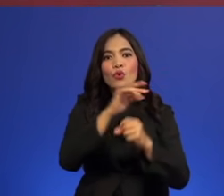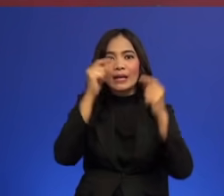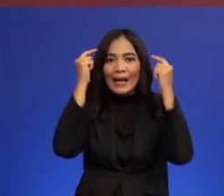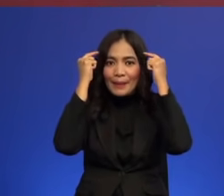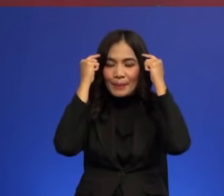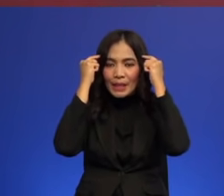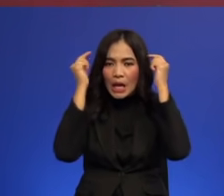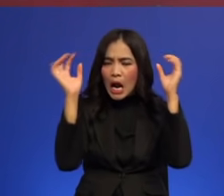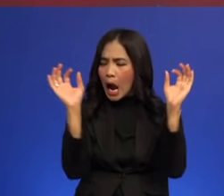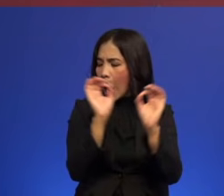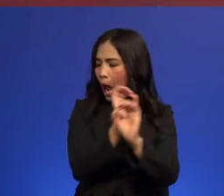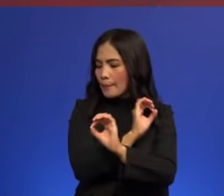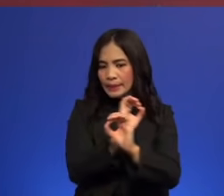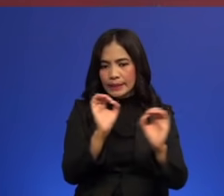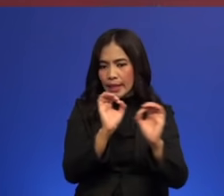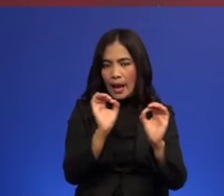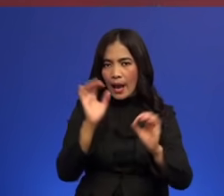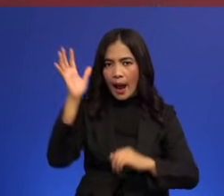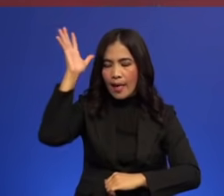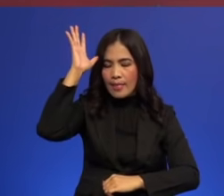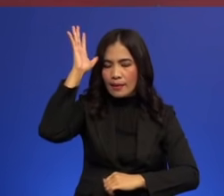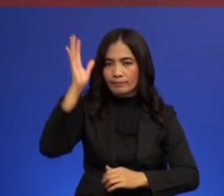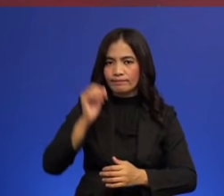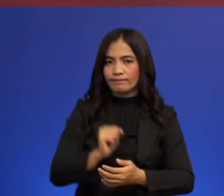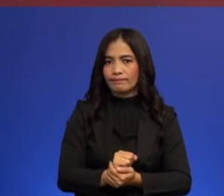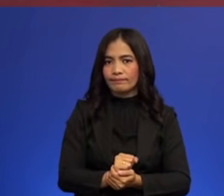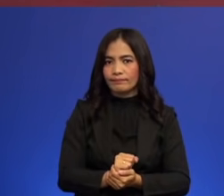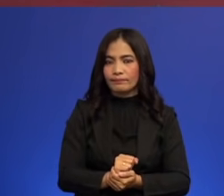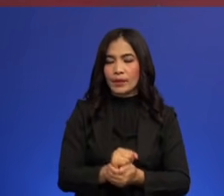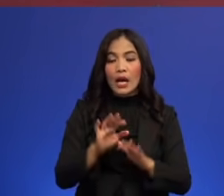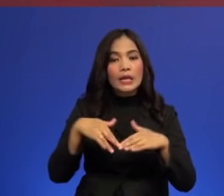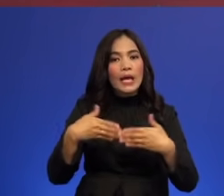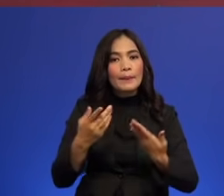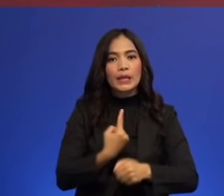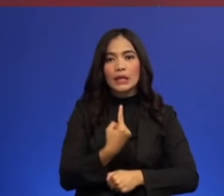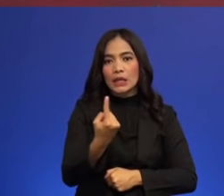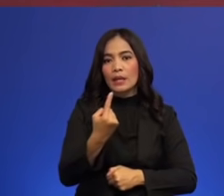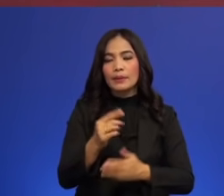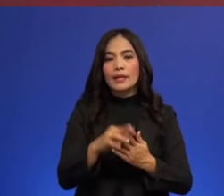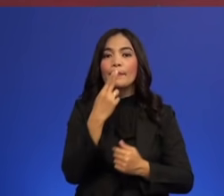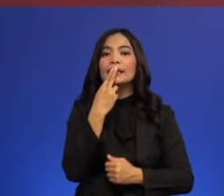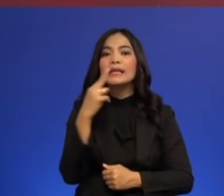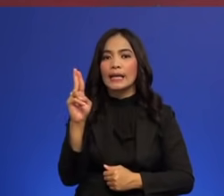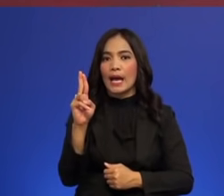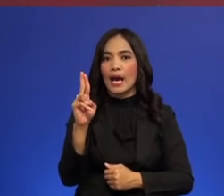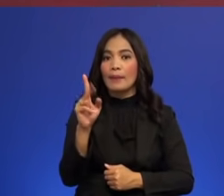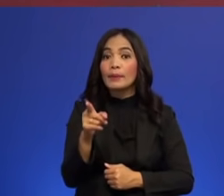Tidak akan pernah dapat kita mengerti. Tetapi kita bisa percaya.